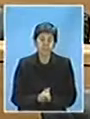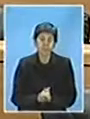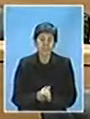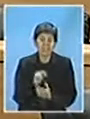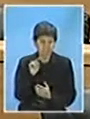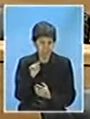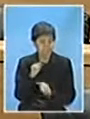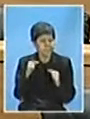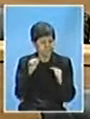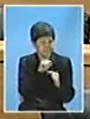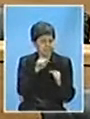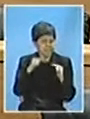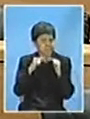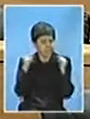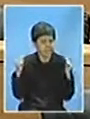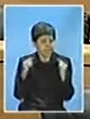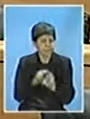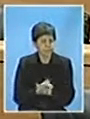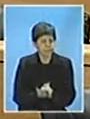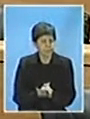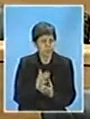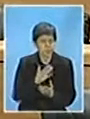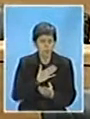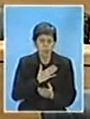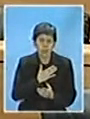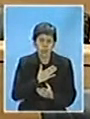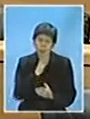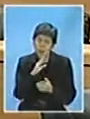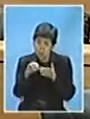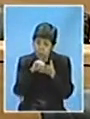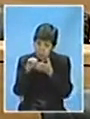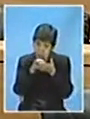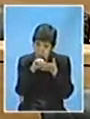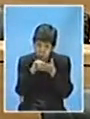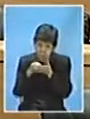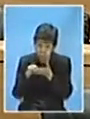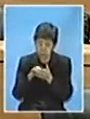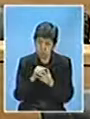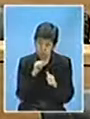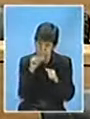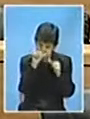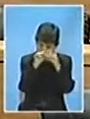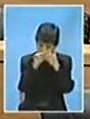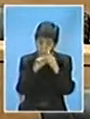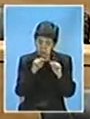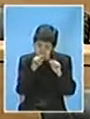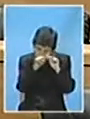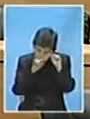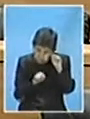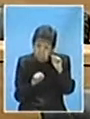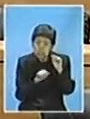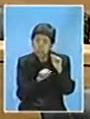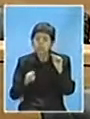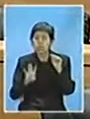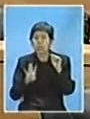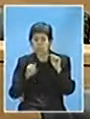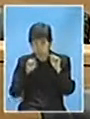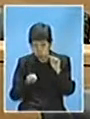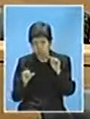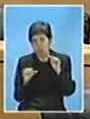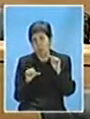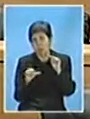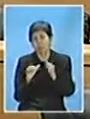จะขัดกันนะครับก็เลยอยากว่าถ้าท่านแก้ข้างบนเนี่ยท่านต้องมาแก้ในวรรค4ด้วยนะครับถ้าท่านมาแก้ในว